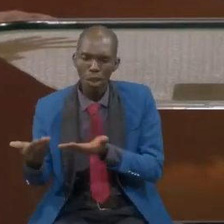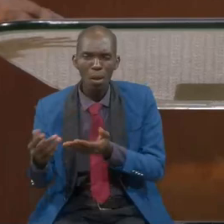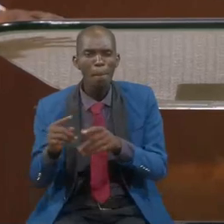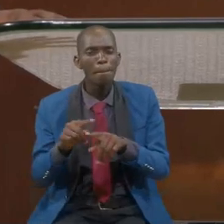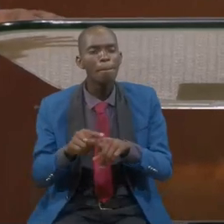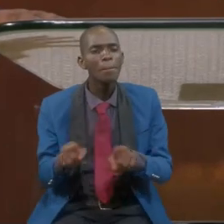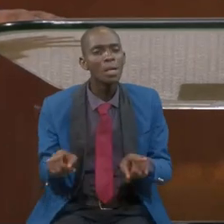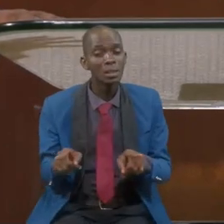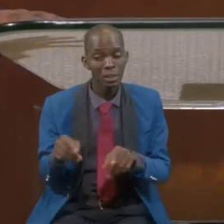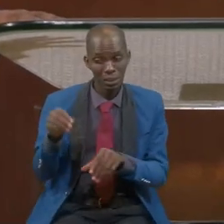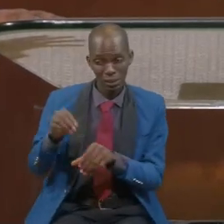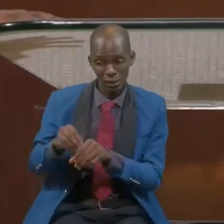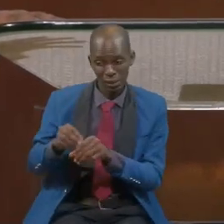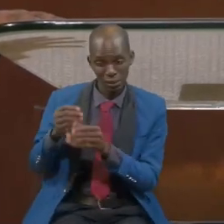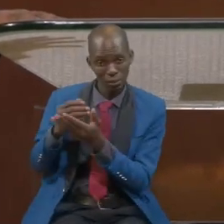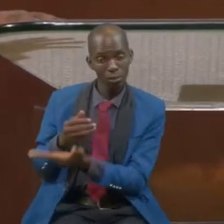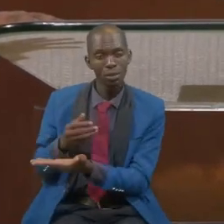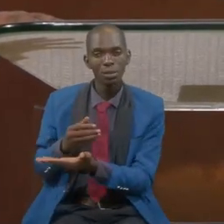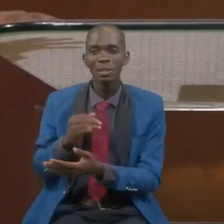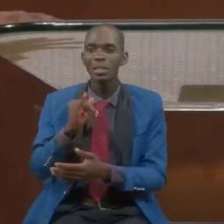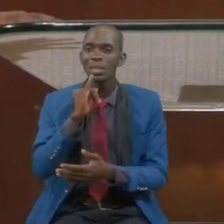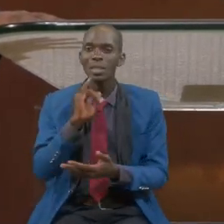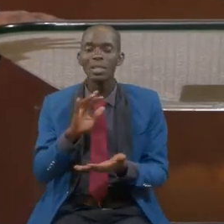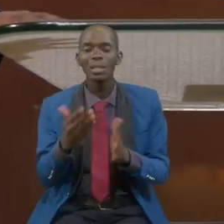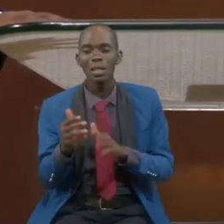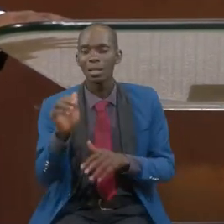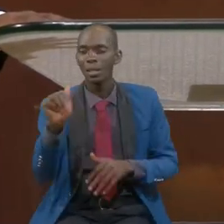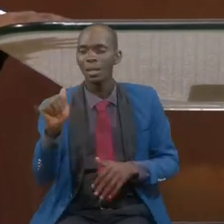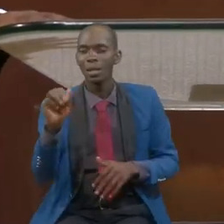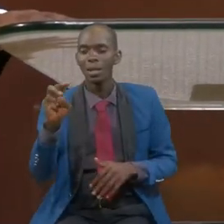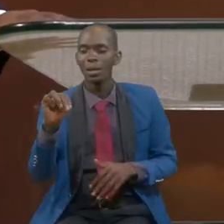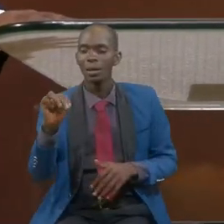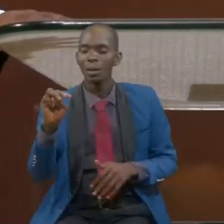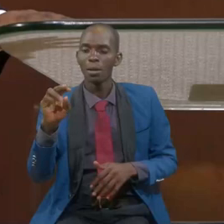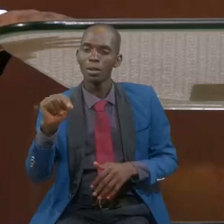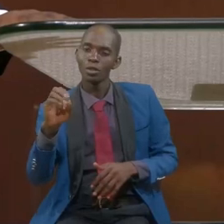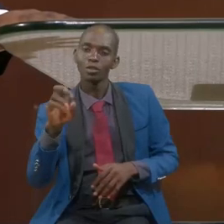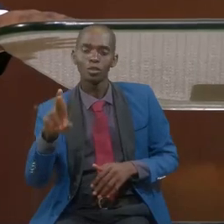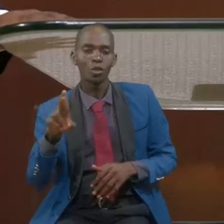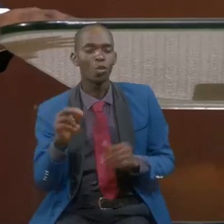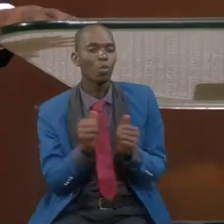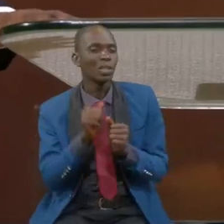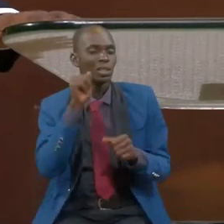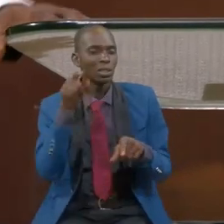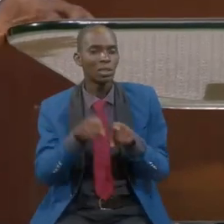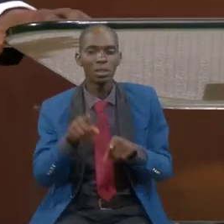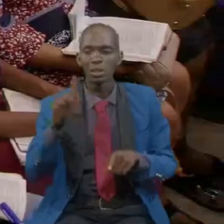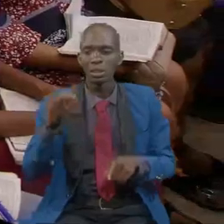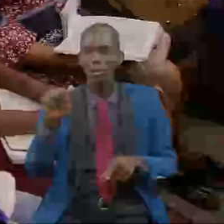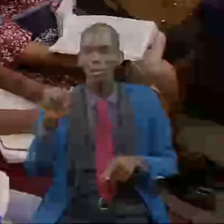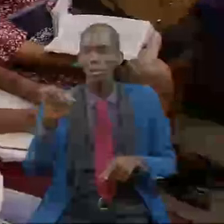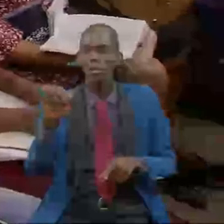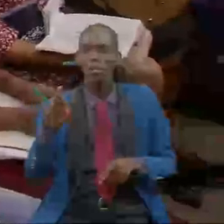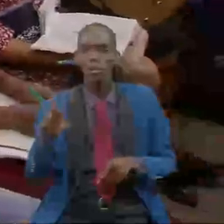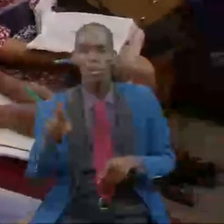apporte la nourriture les choses nécessairire dont il a besoin mais là-bas dans ce caslà c'est comme amenon et